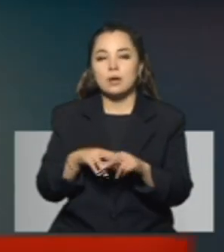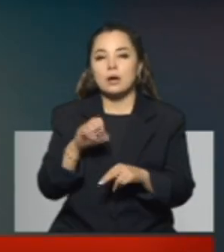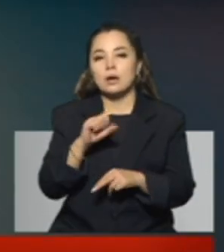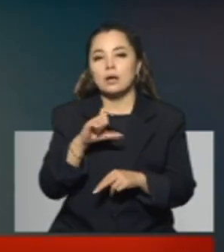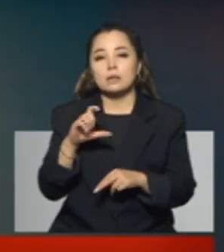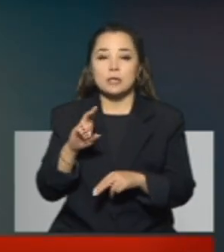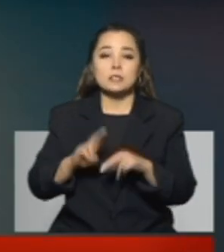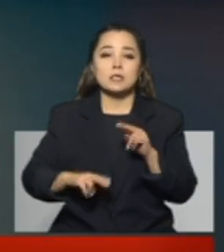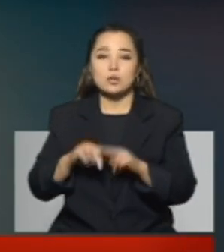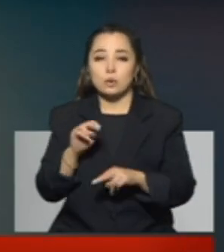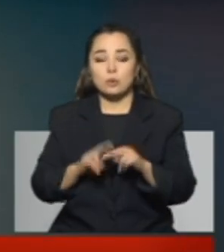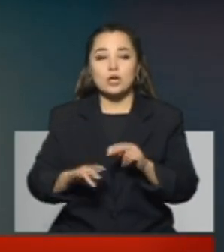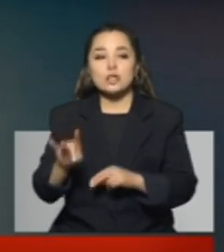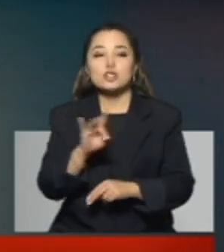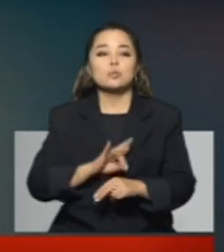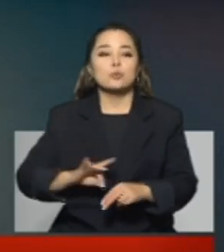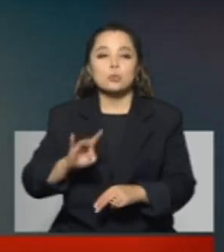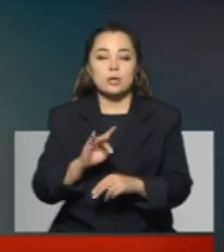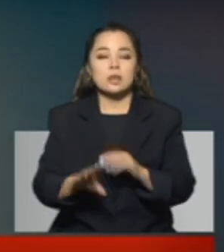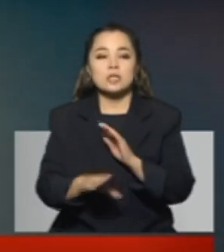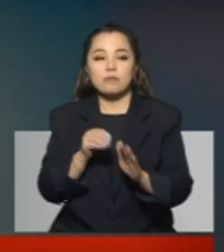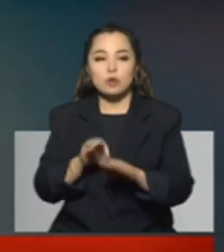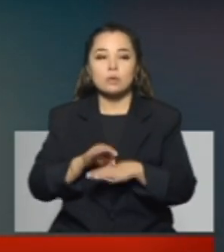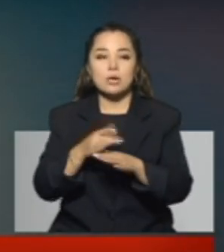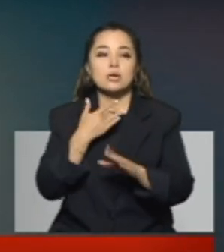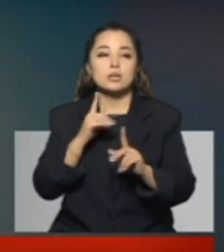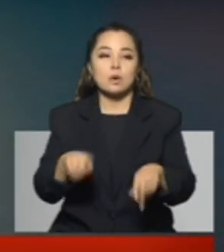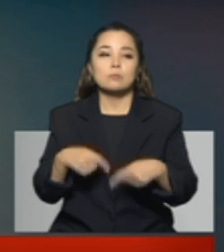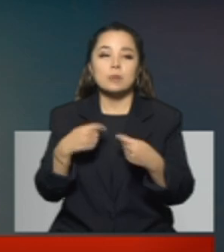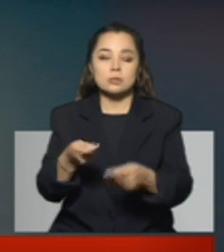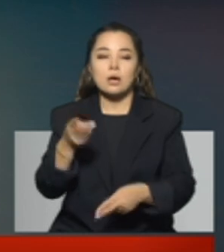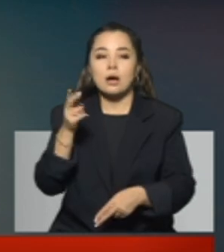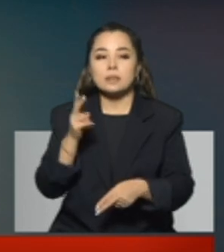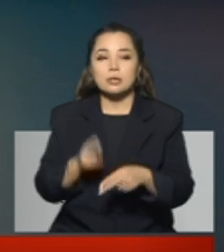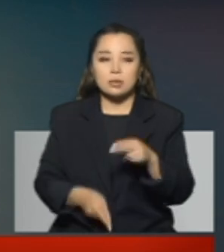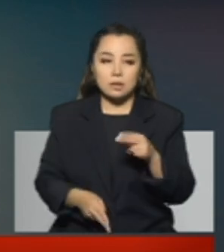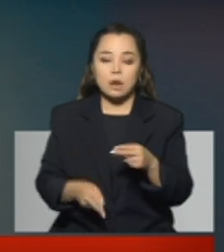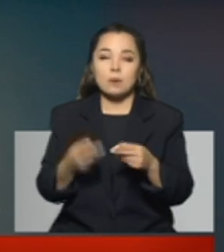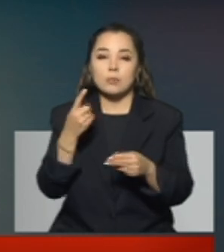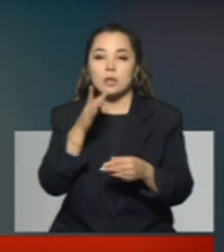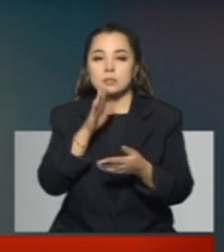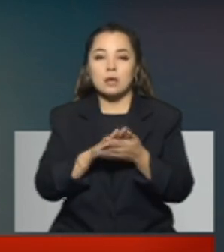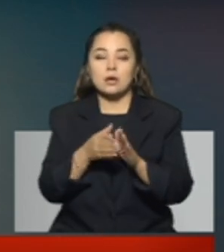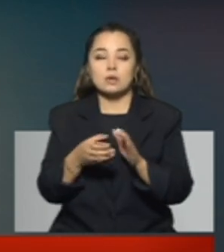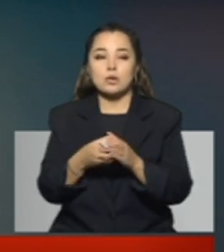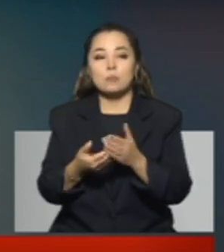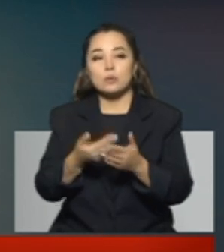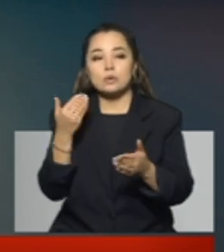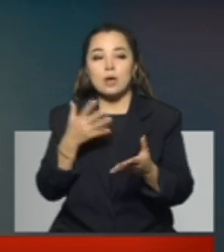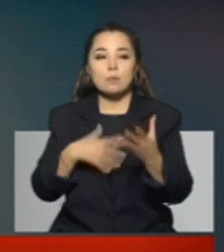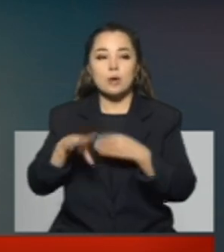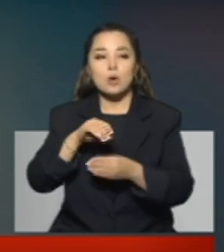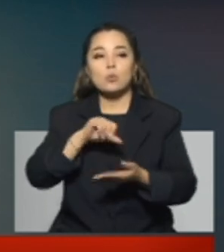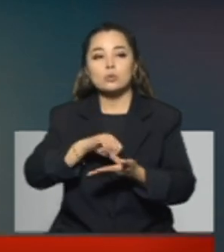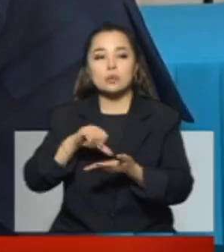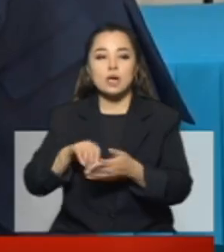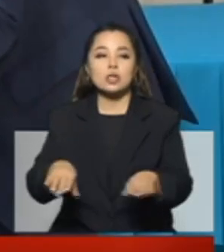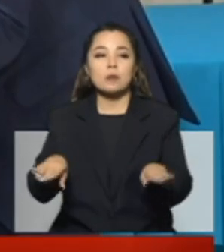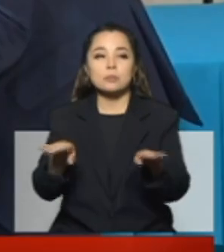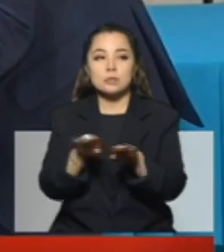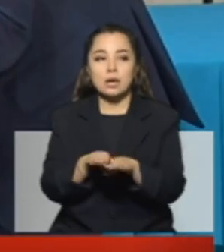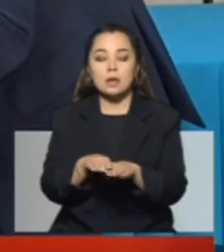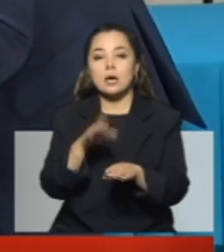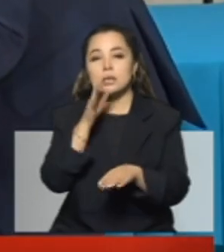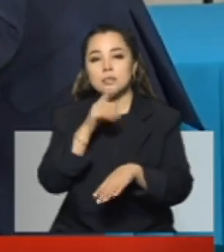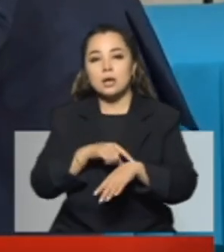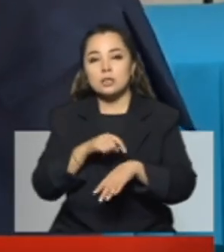Сонымен АЭС салу бойынша республикалық референдумда дауыс беру аяқталды. Бір сағат бұрын елдегі барлық учаске жабылды.